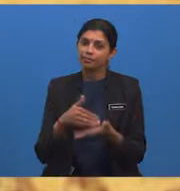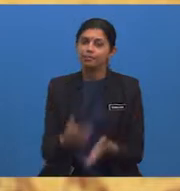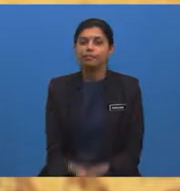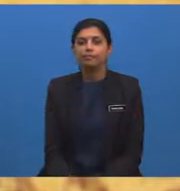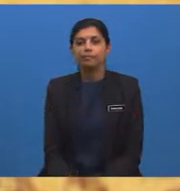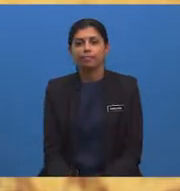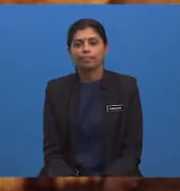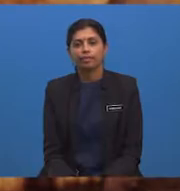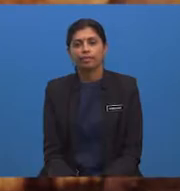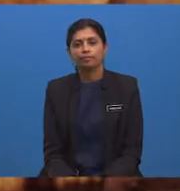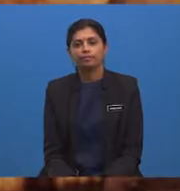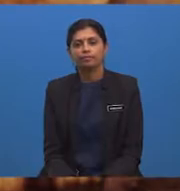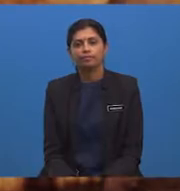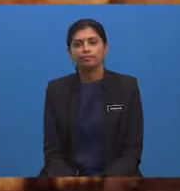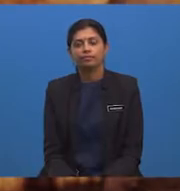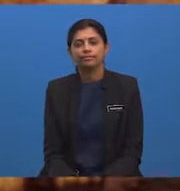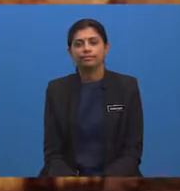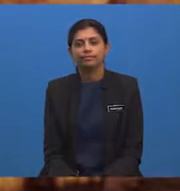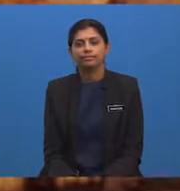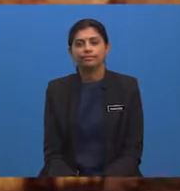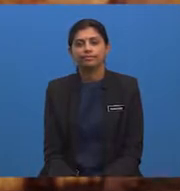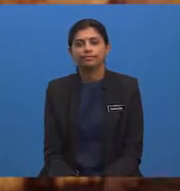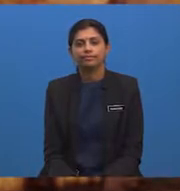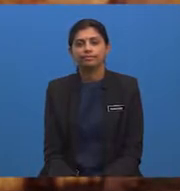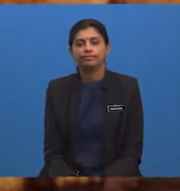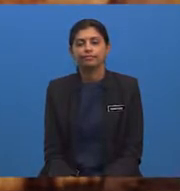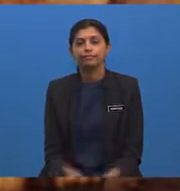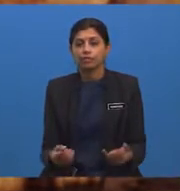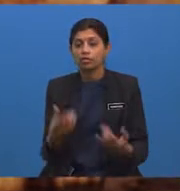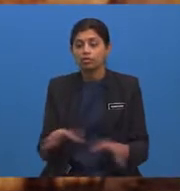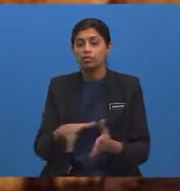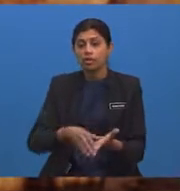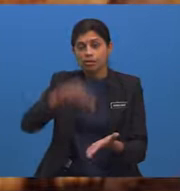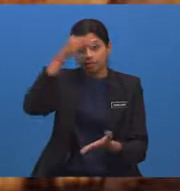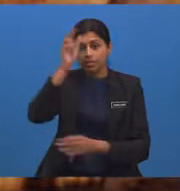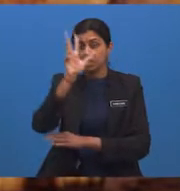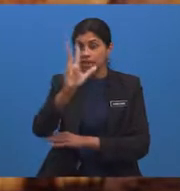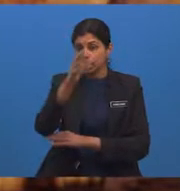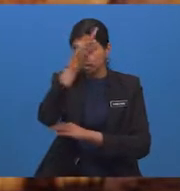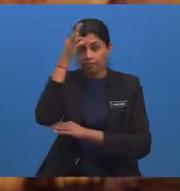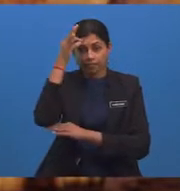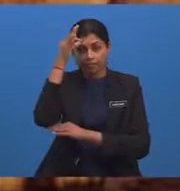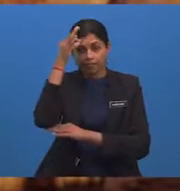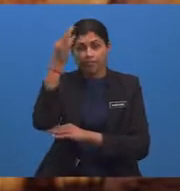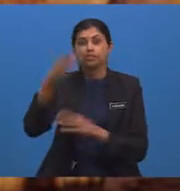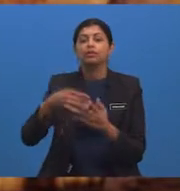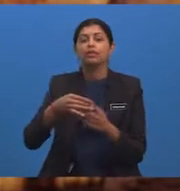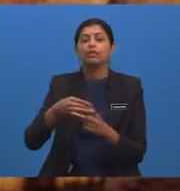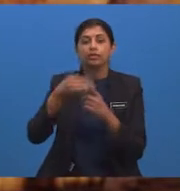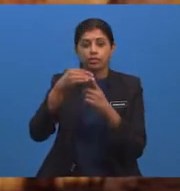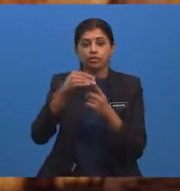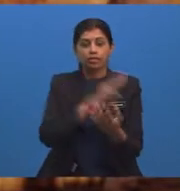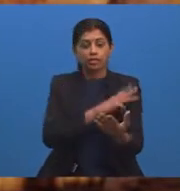Melayu seterusnya. Baiklah murid-murid, kita telah belajar tiga faktor dalam keunikan warisan